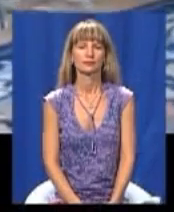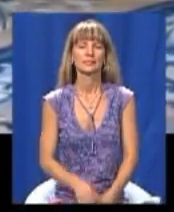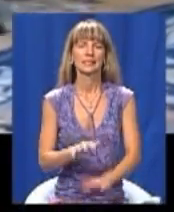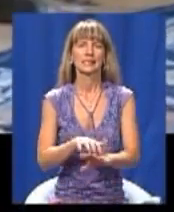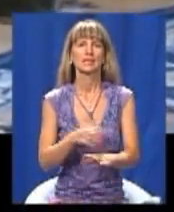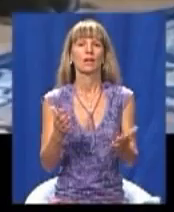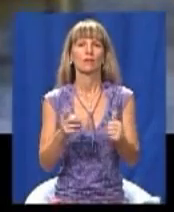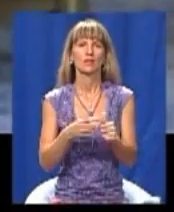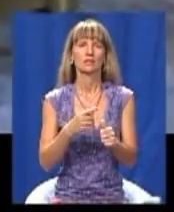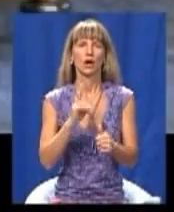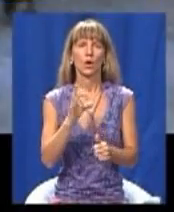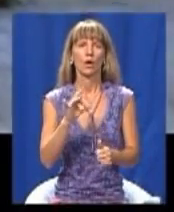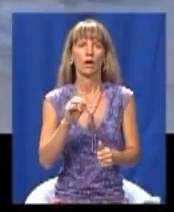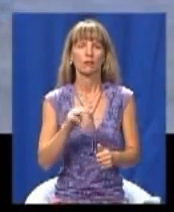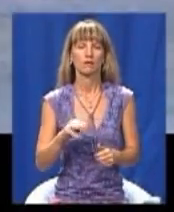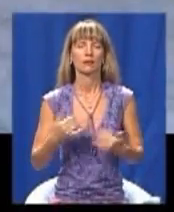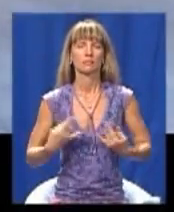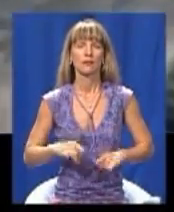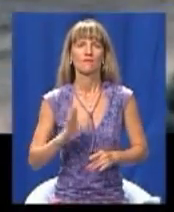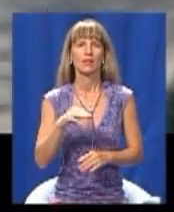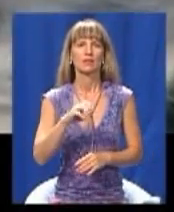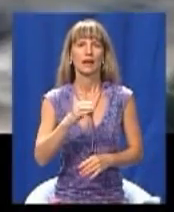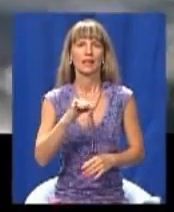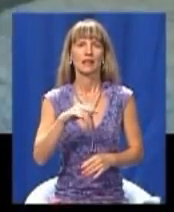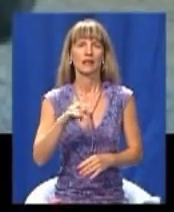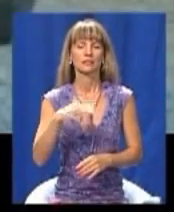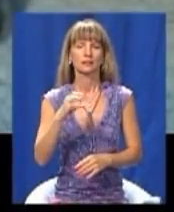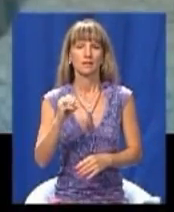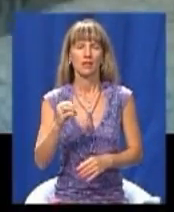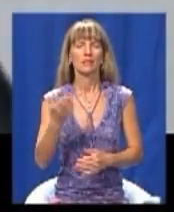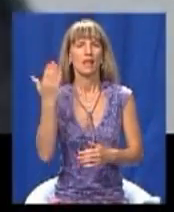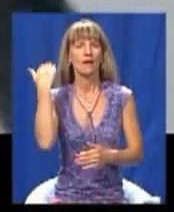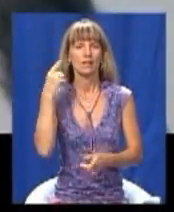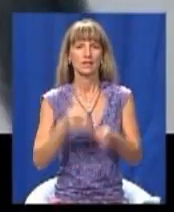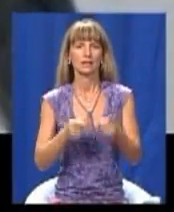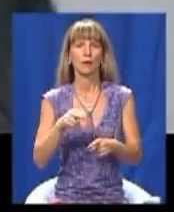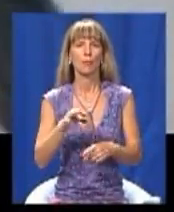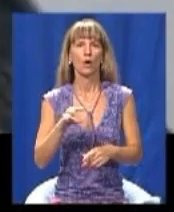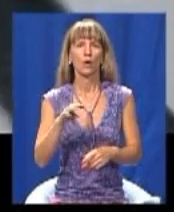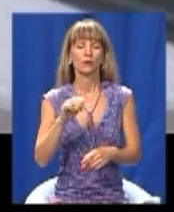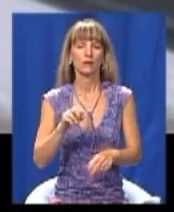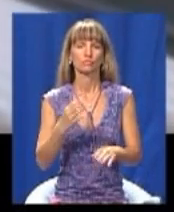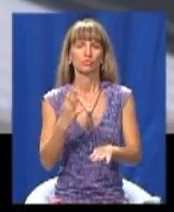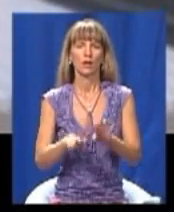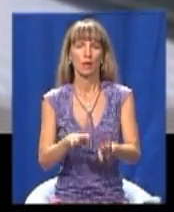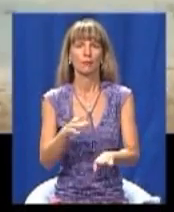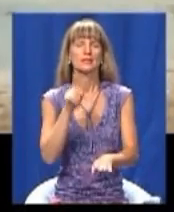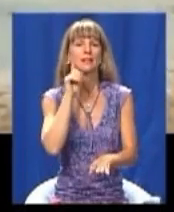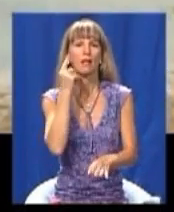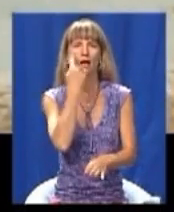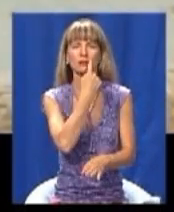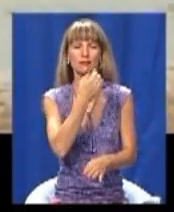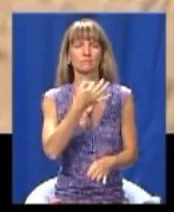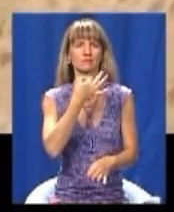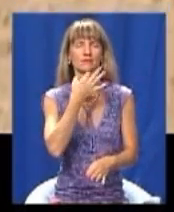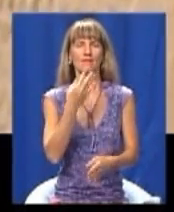Кицька, яку називають корат, народилася в Таїланді. Давня і рідкісна порода чотирилапих із виразними зеленими очима